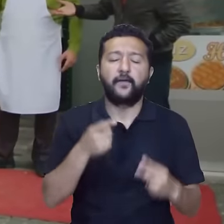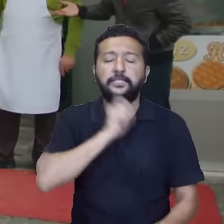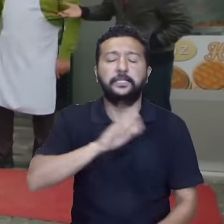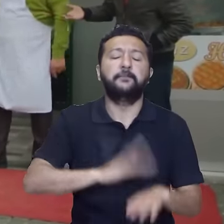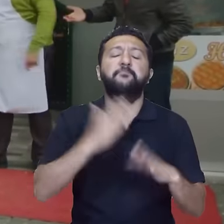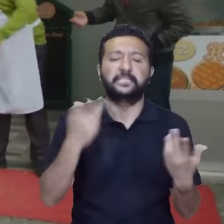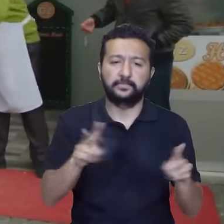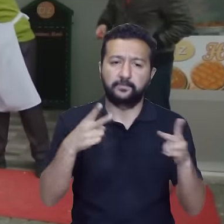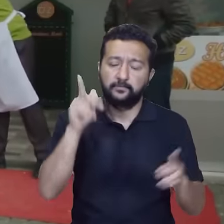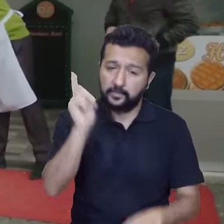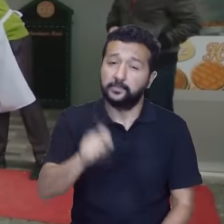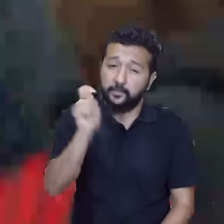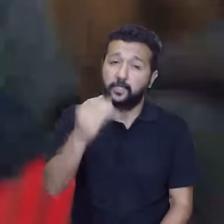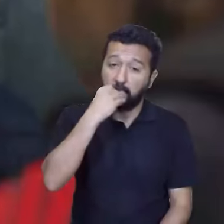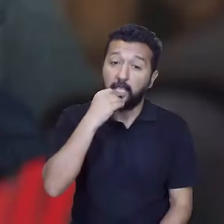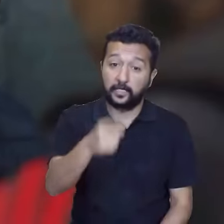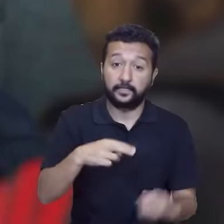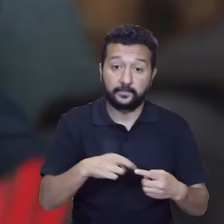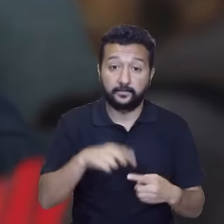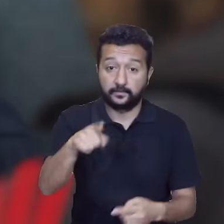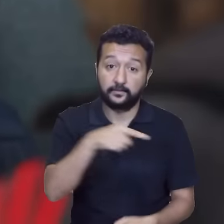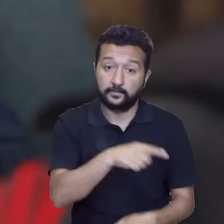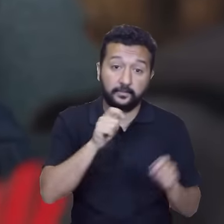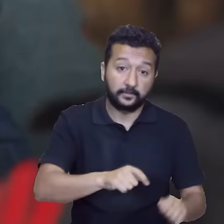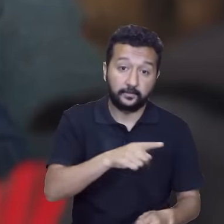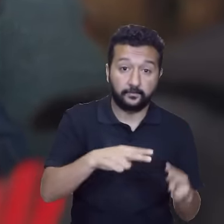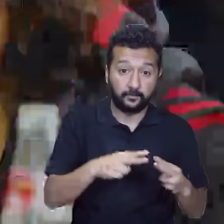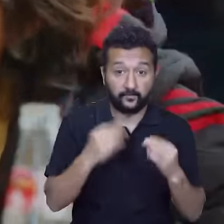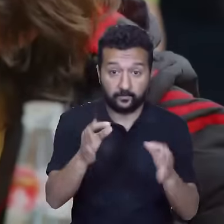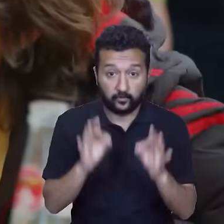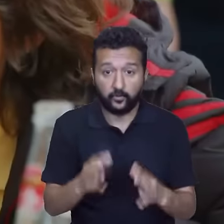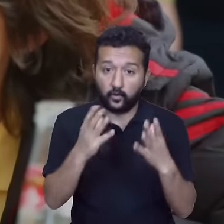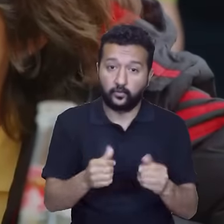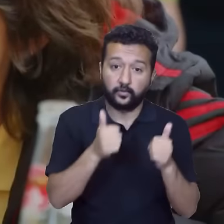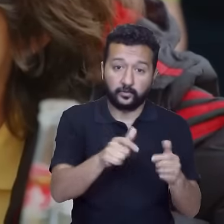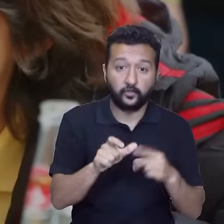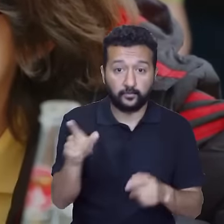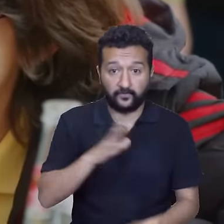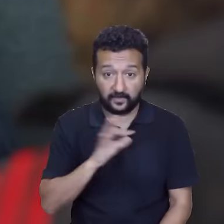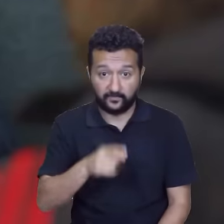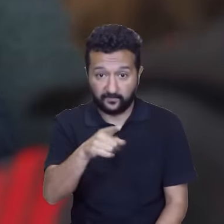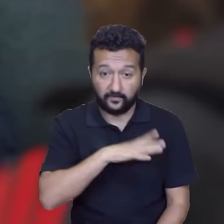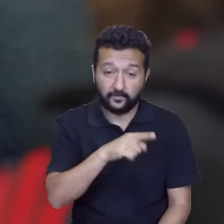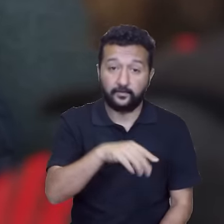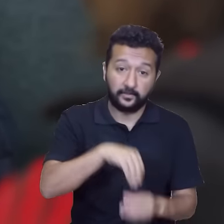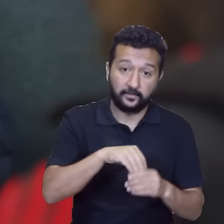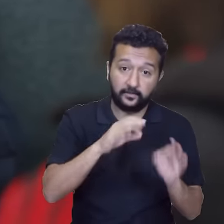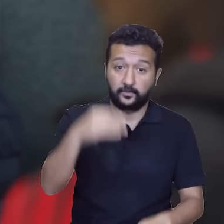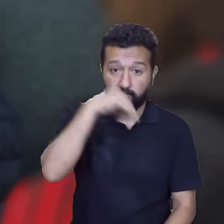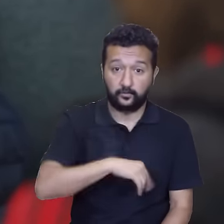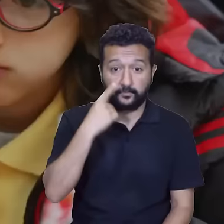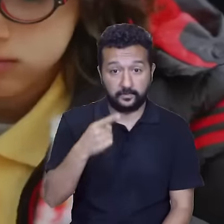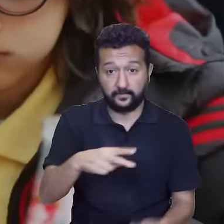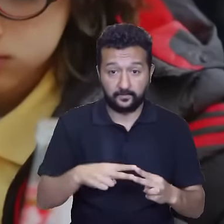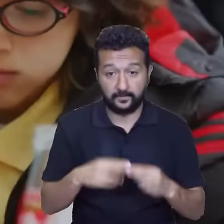boğulmuş bugüne kadar? Hadi bakayım. Hadi hadi yut yut yut. Dur lan. Bir fıstık vurmaya iki baklava veririm okey mi? Okey. Şöbiyet kaldı mı ulan sende? Durum oğlum yuttum hepsini.